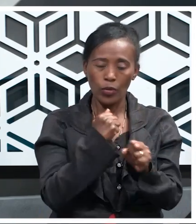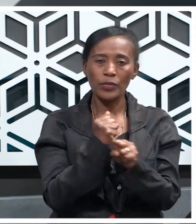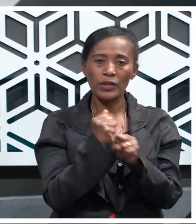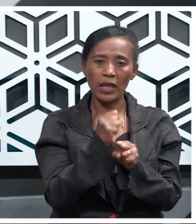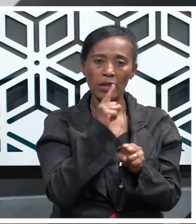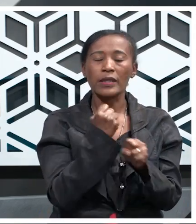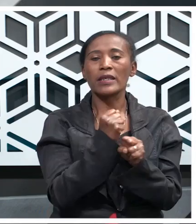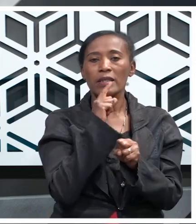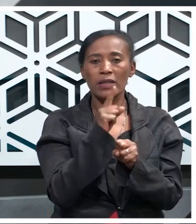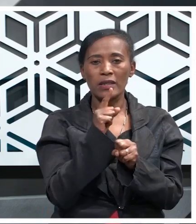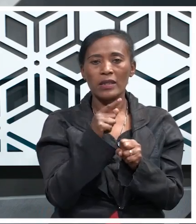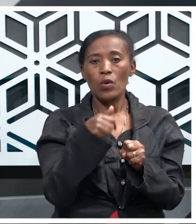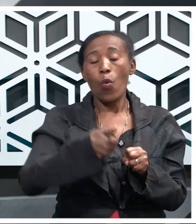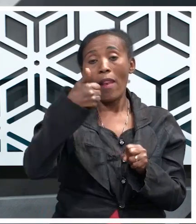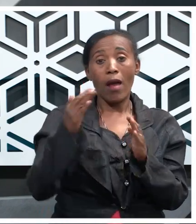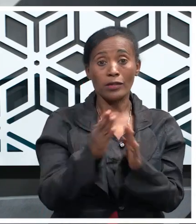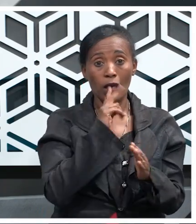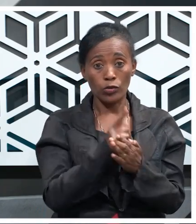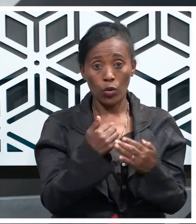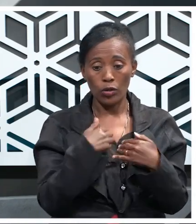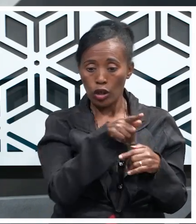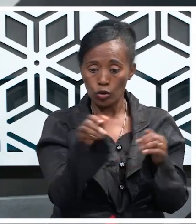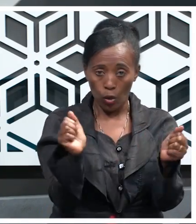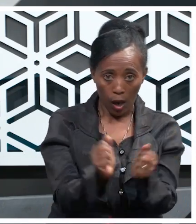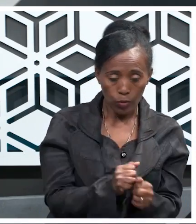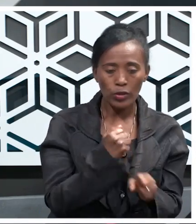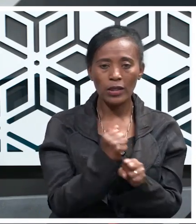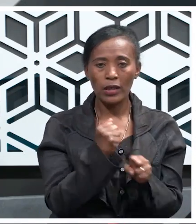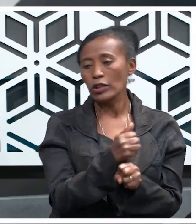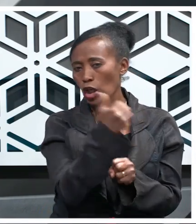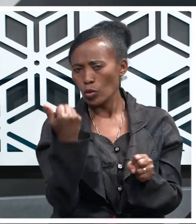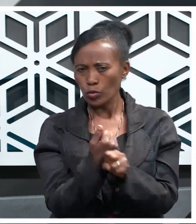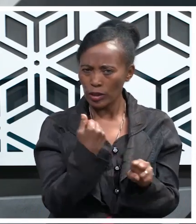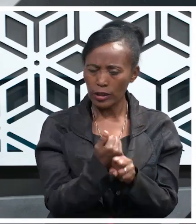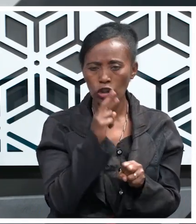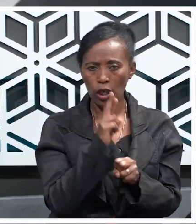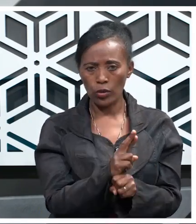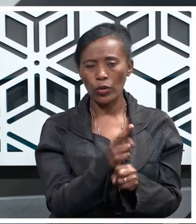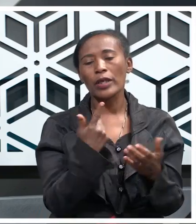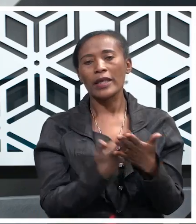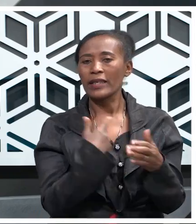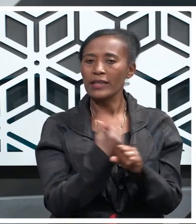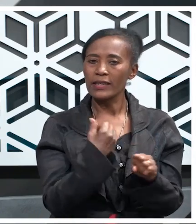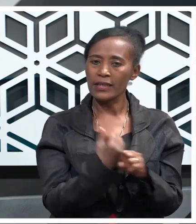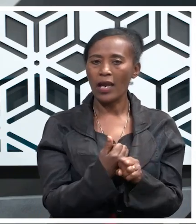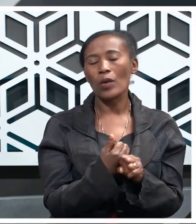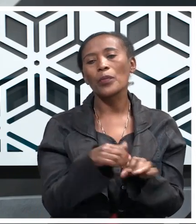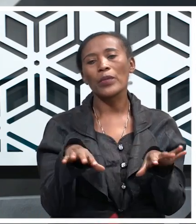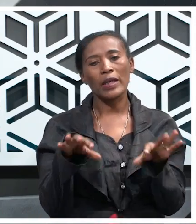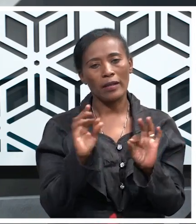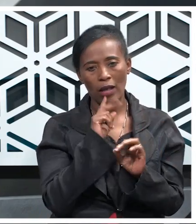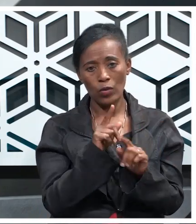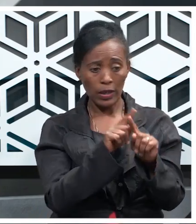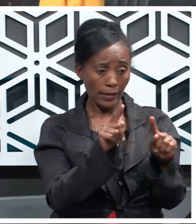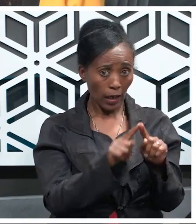ጋም ሰርቻለሁ። ዮሴፍ ደበላ ይባላል ዋና አዘጋጁ እና ከእነሱም ጋር ሰርቻለሁ። ከሌሎችም ጋር እንደዚሁ እየሰራሁ አብዴት